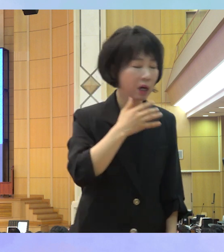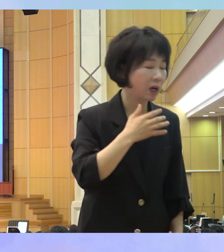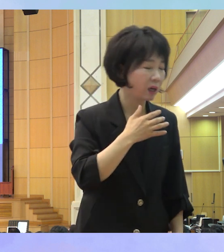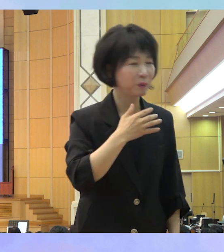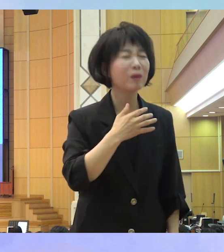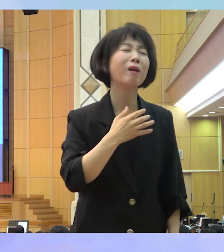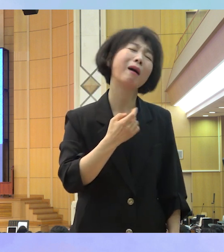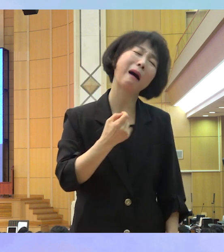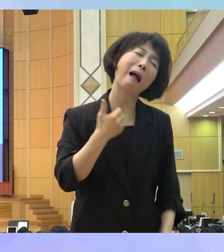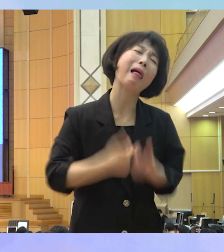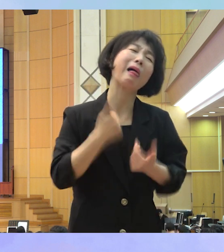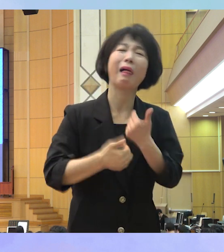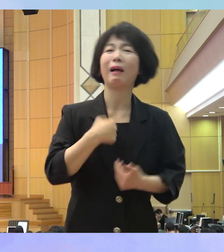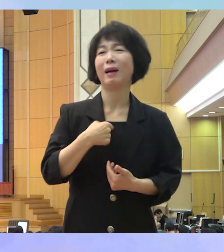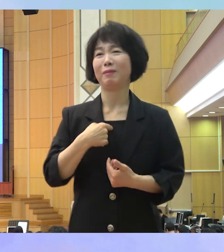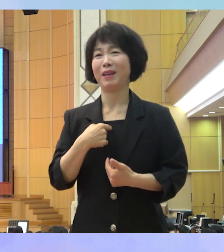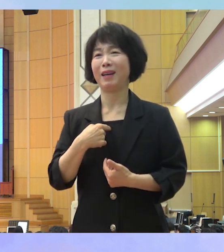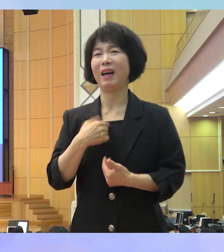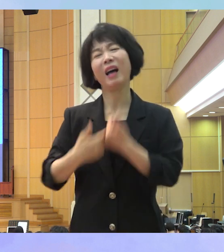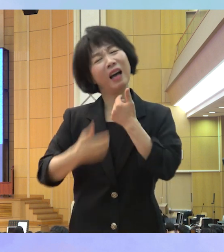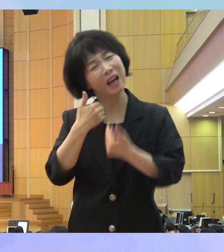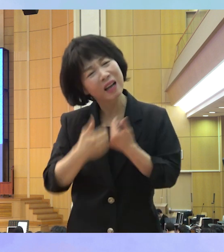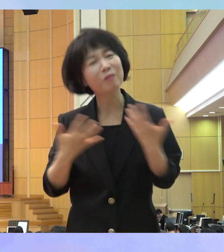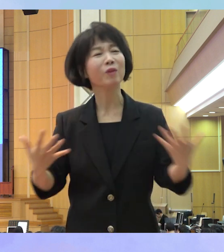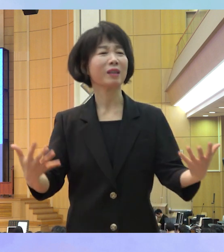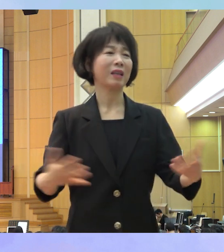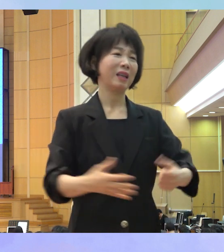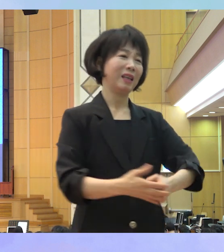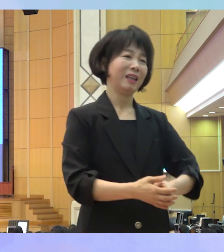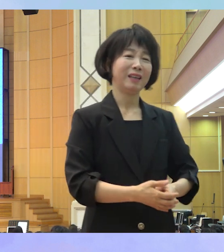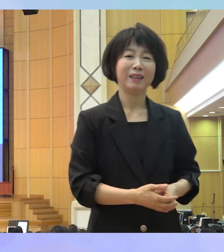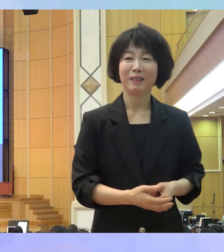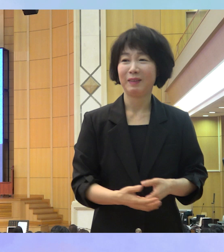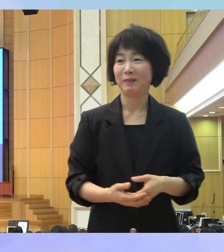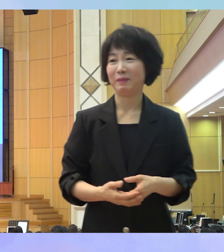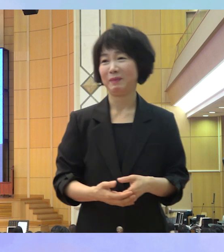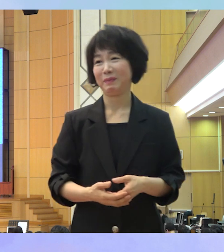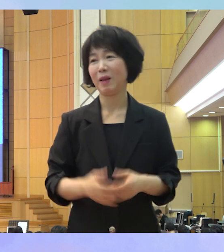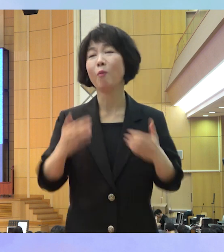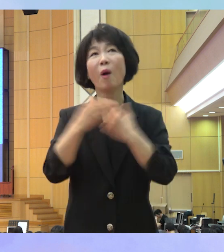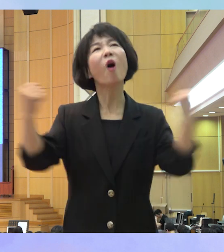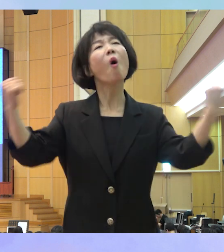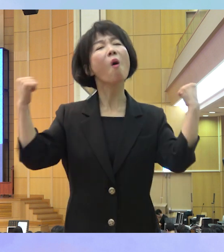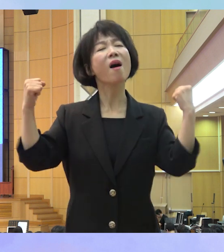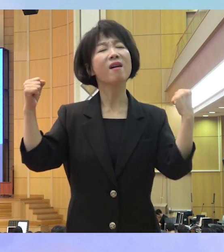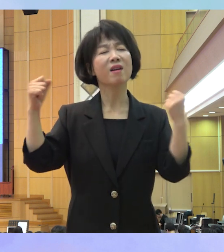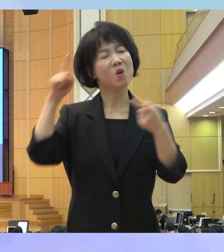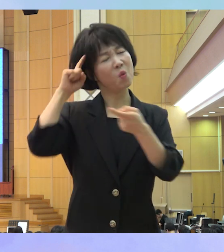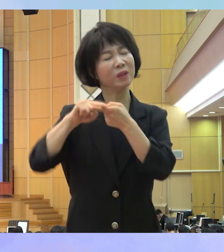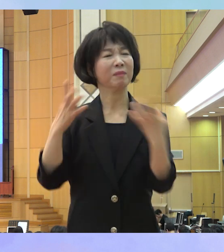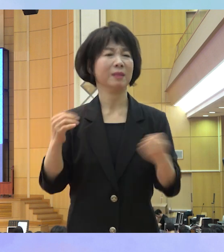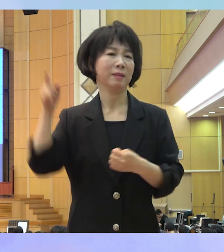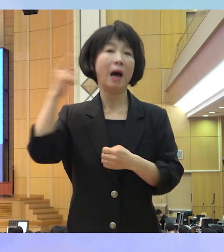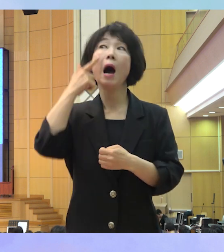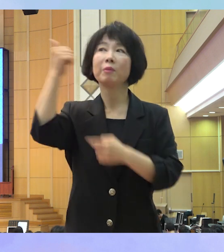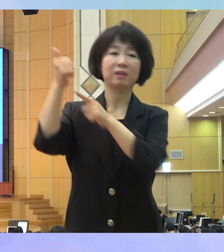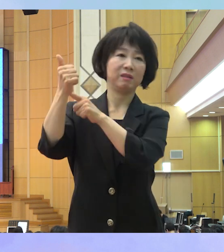부모님들이 우리 애들 어렸을 때 했던 말 똑같은 거 아닙니까? 그렇죠? 제가 예전에 어떤 TV 프로그램을